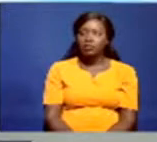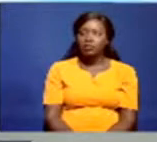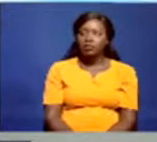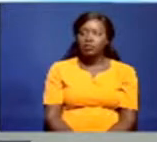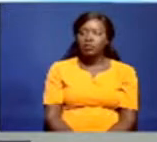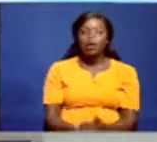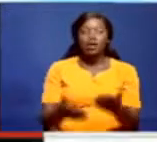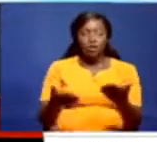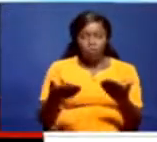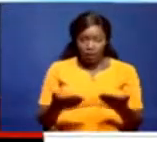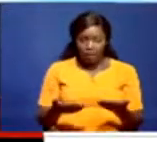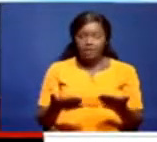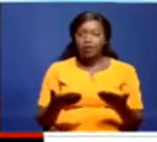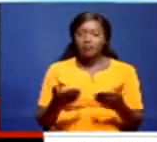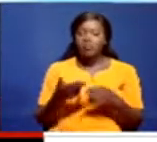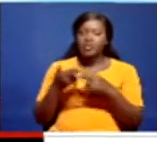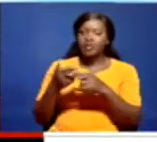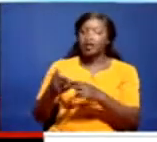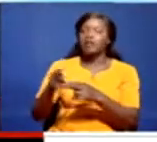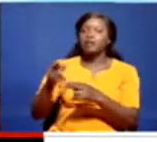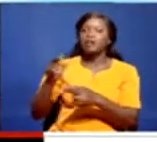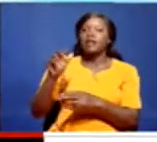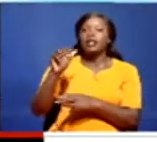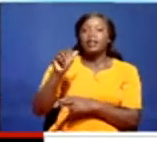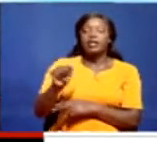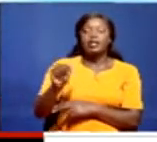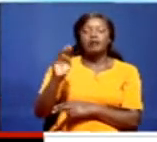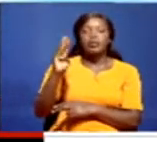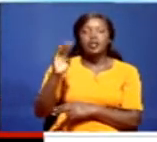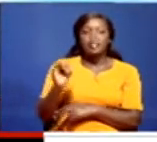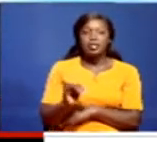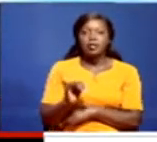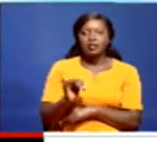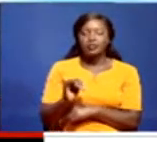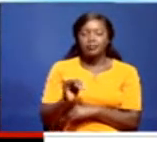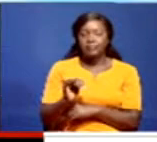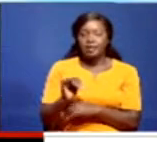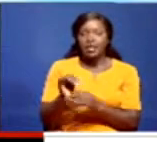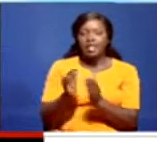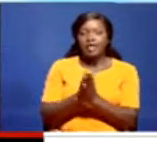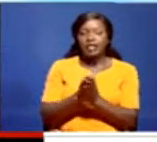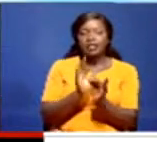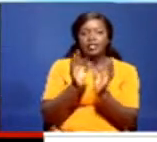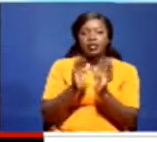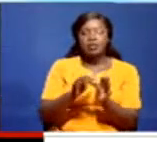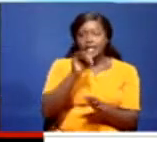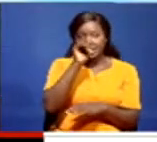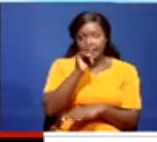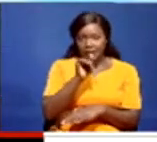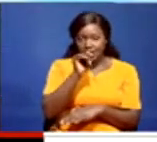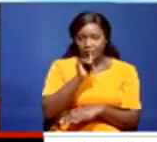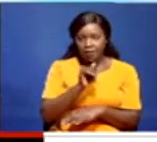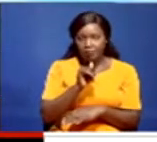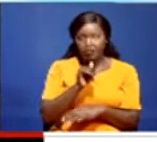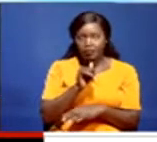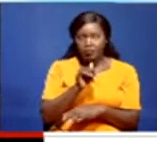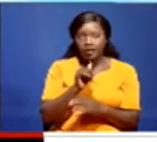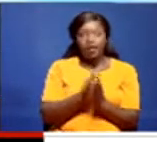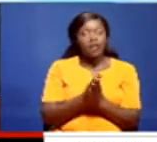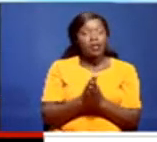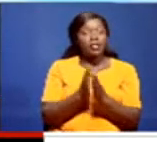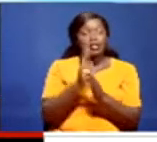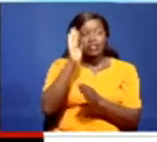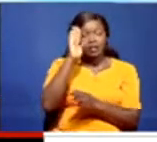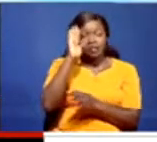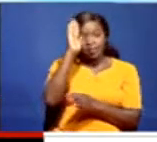Karibu mtazamaji, naitwa Ahmed Juma Balo, kipenda niite AJB, mwenzetu lugha ishara ni Lensa Odingo. Nami naitwa